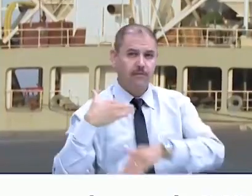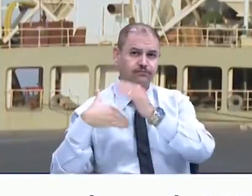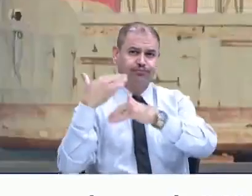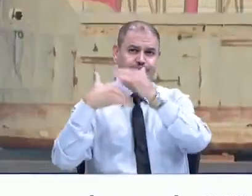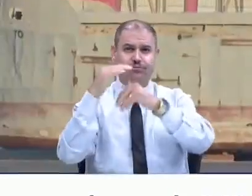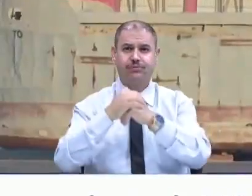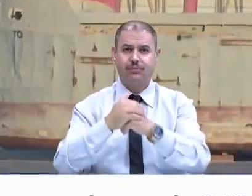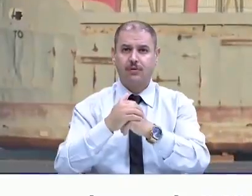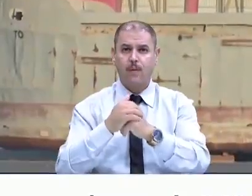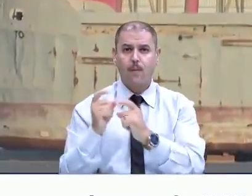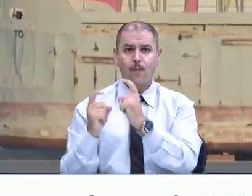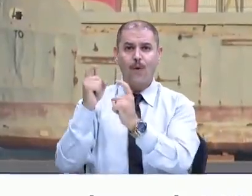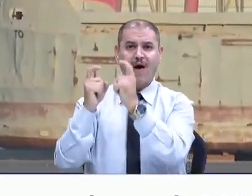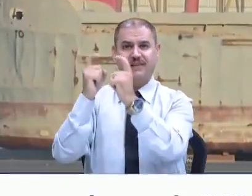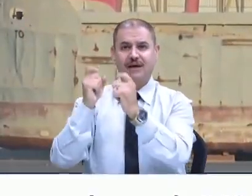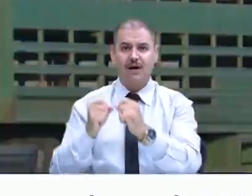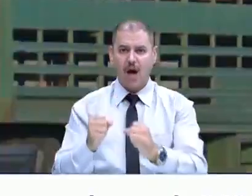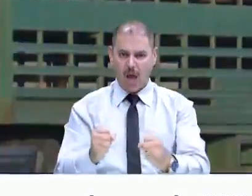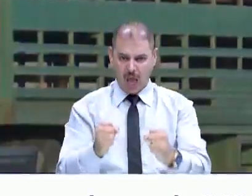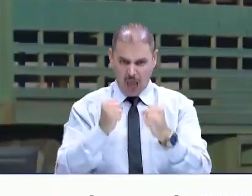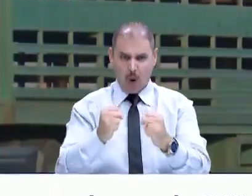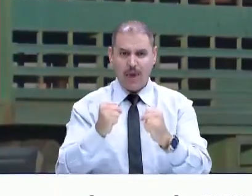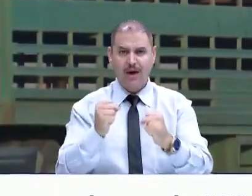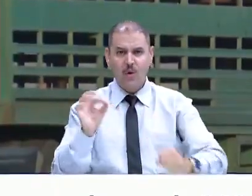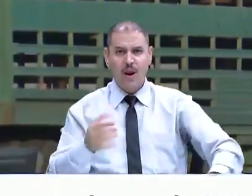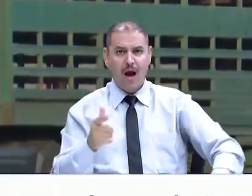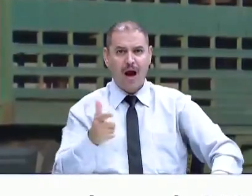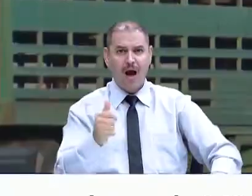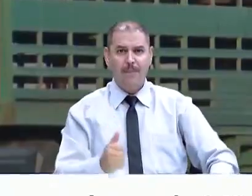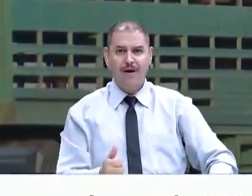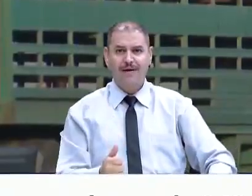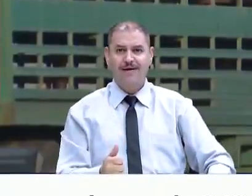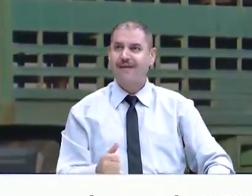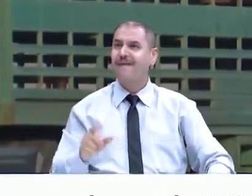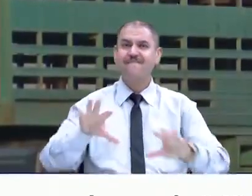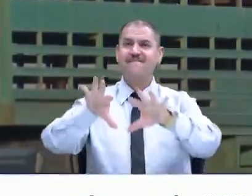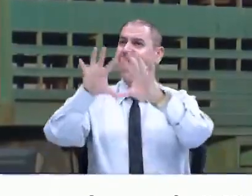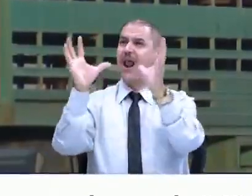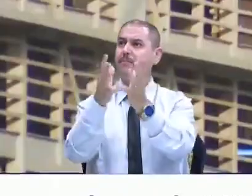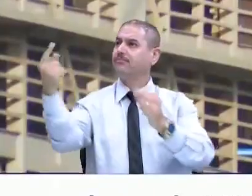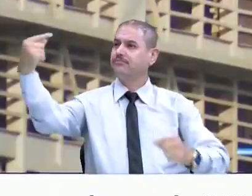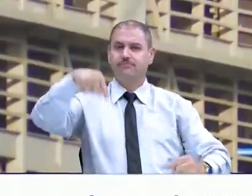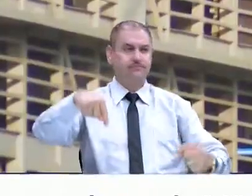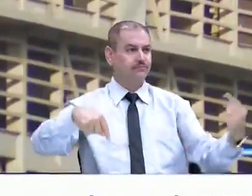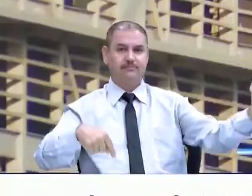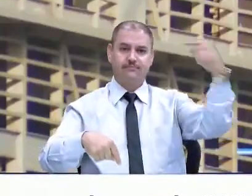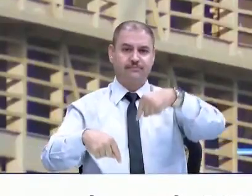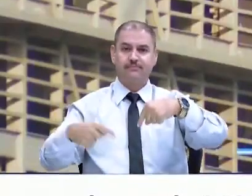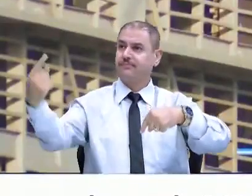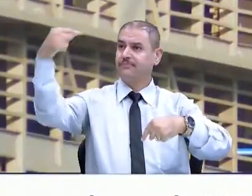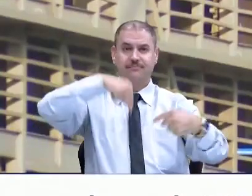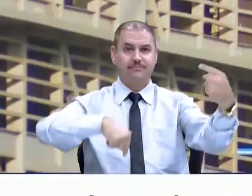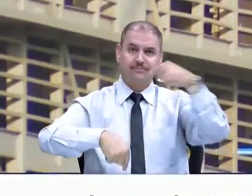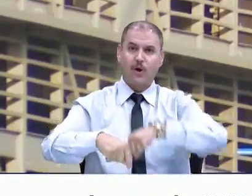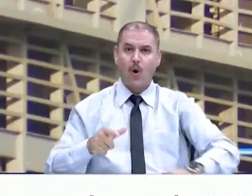الميزه التنافسيه لميناء العقبه من خلال تعزيزه بخطوط الشحن العالميه تسهل حركه التجاره بين الاردن